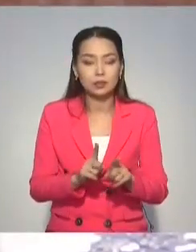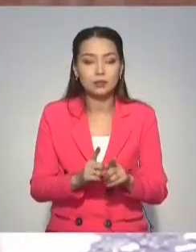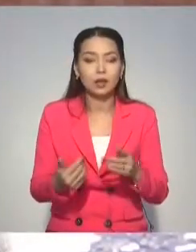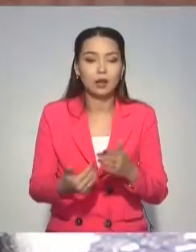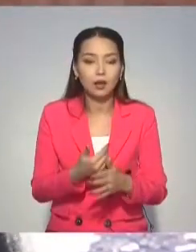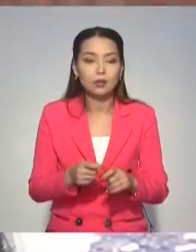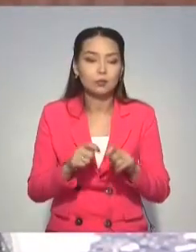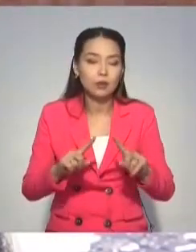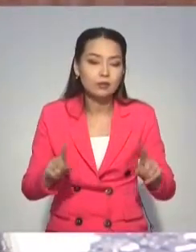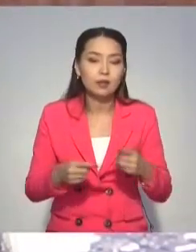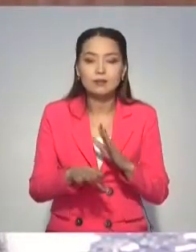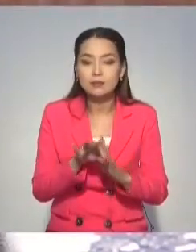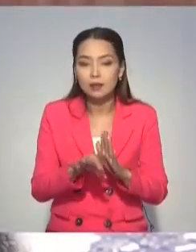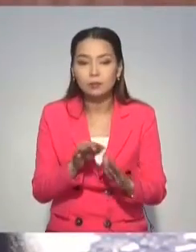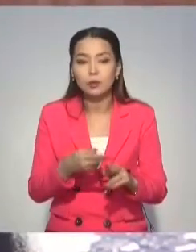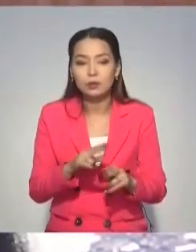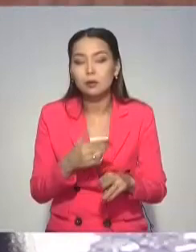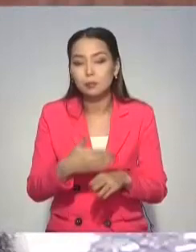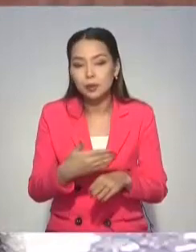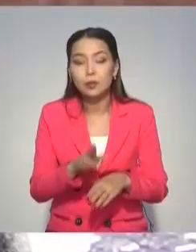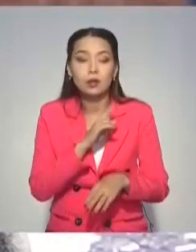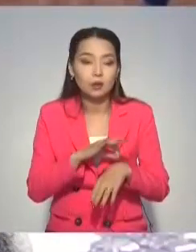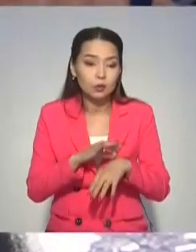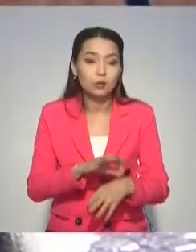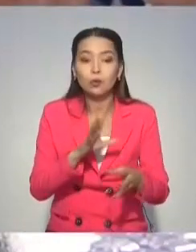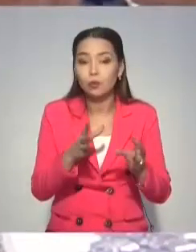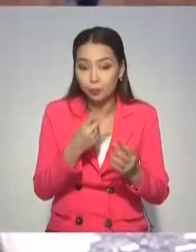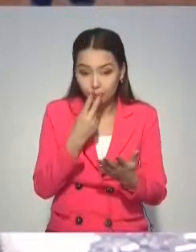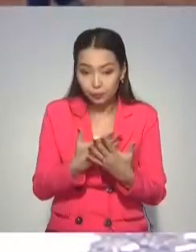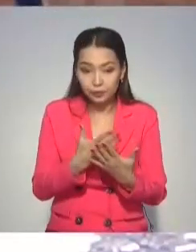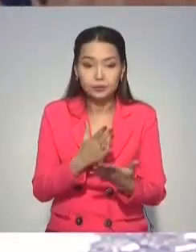қайта жасақтау, қайта сайлау арқылы біртіндеп жүзеге асып жатқандығын куәсі болып отырмыз.